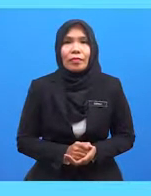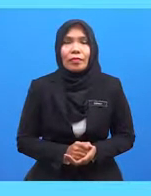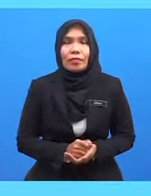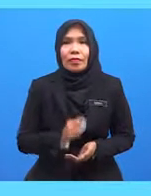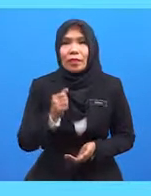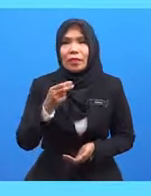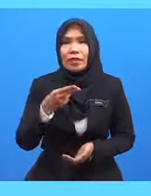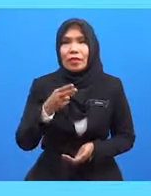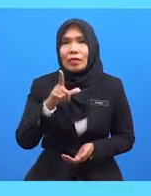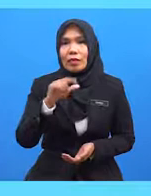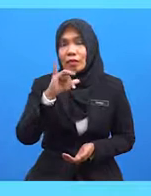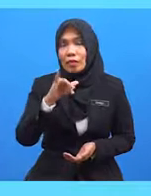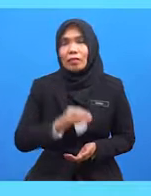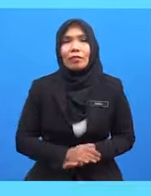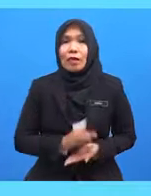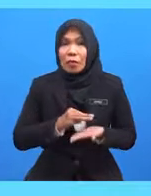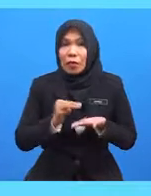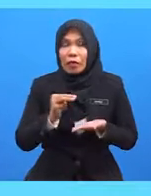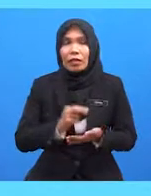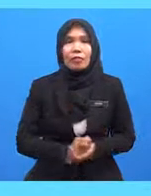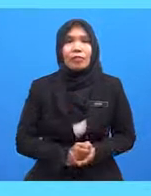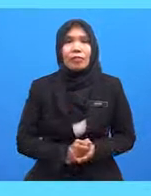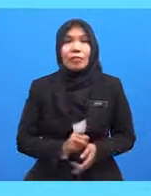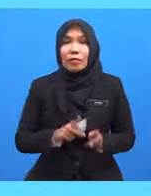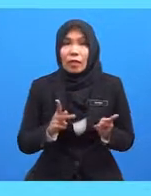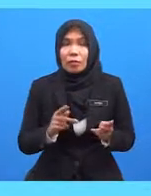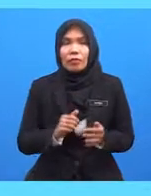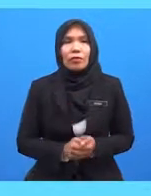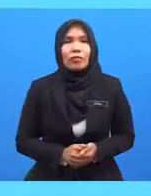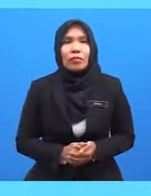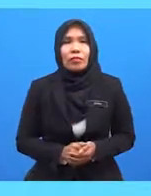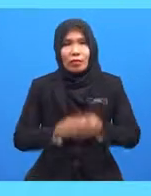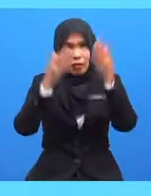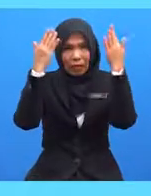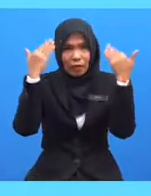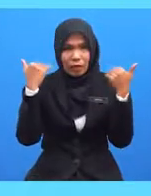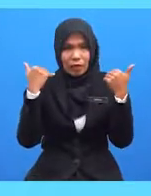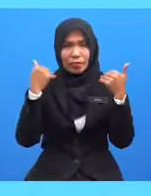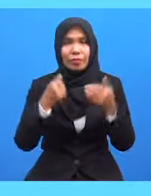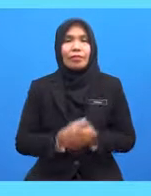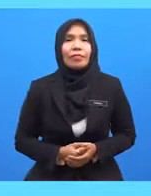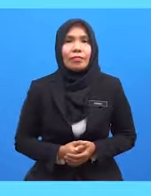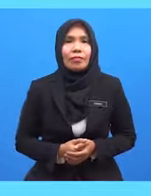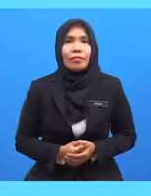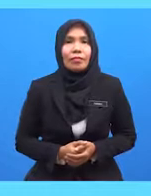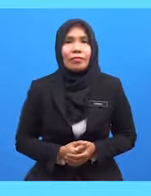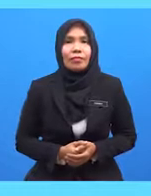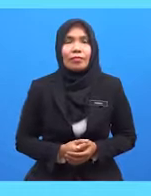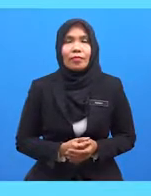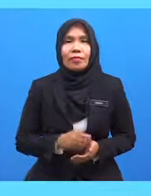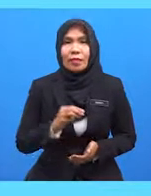ahli, maktab, kamus, hakim, dakwat, hikmat,